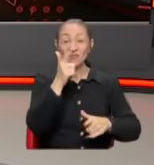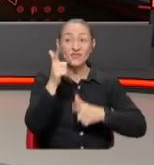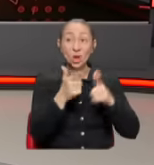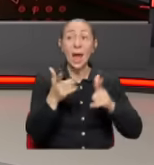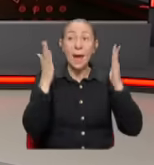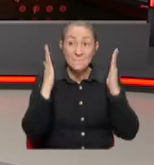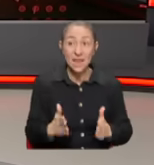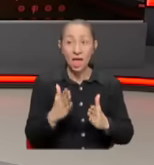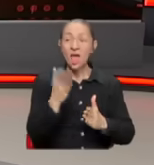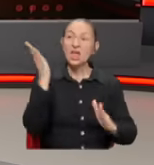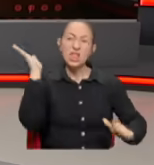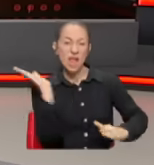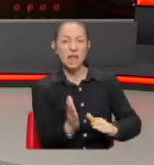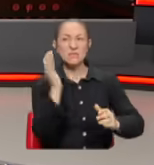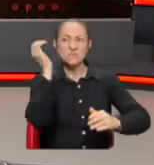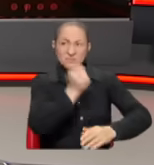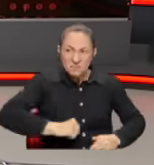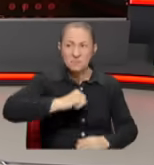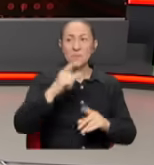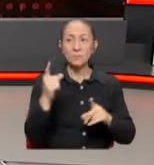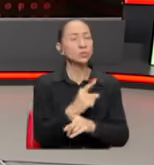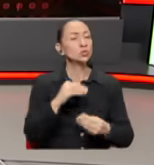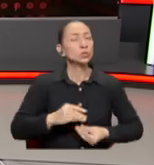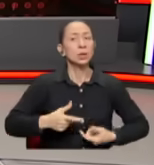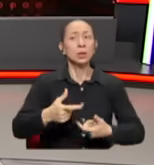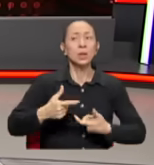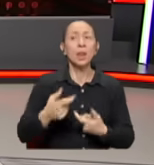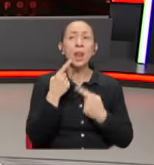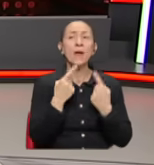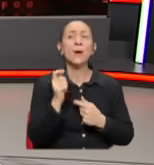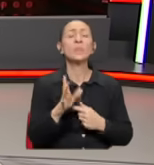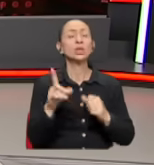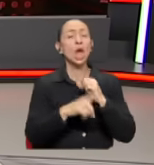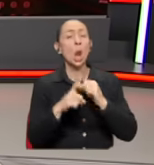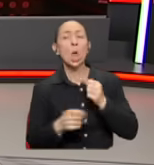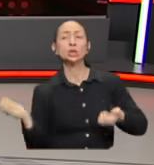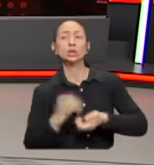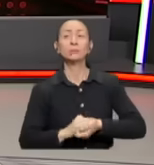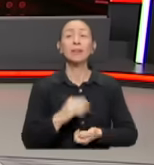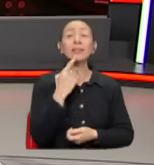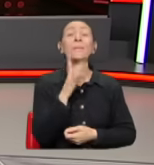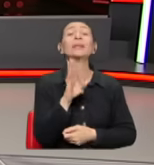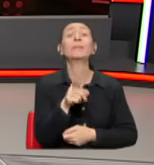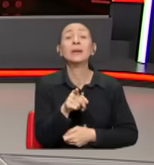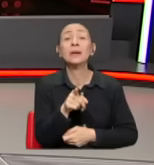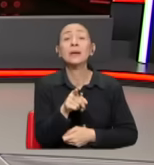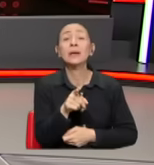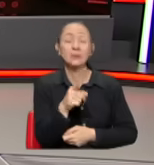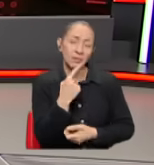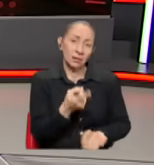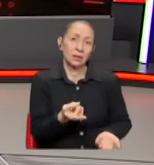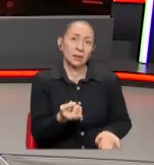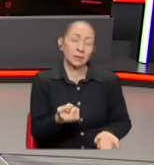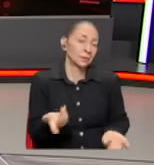bile ihanet suçlamaları filan gündeme gelmedi mi? Terörle işbirliği filan demediler mi?